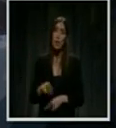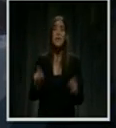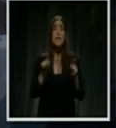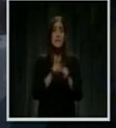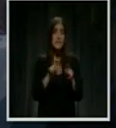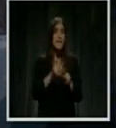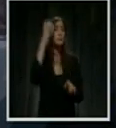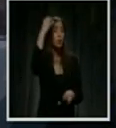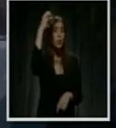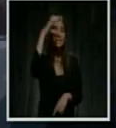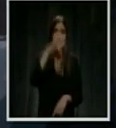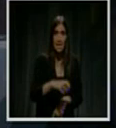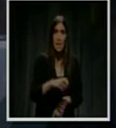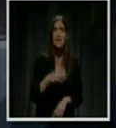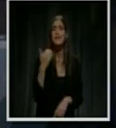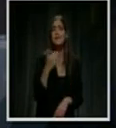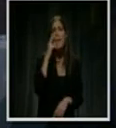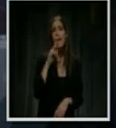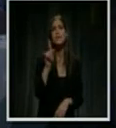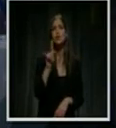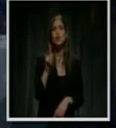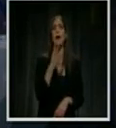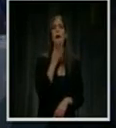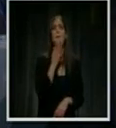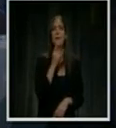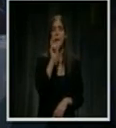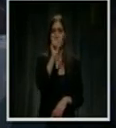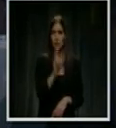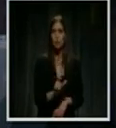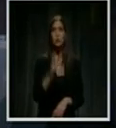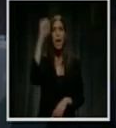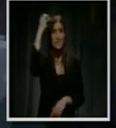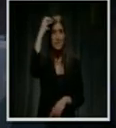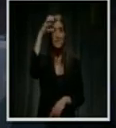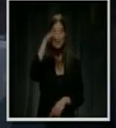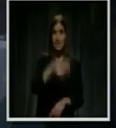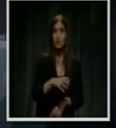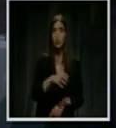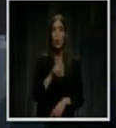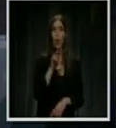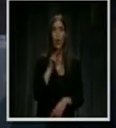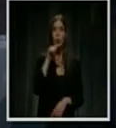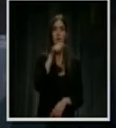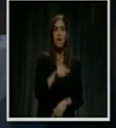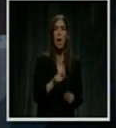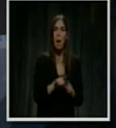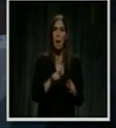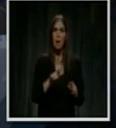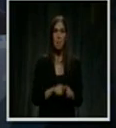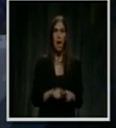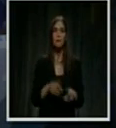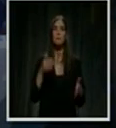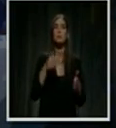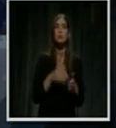drajnija. Kull meta kien hemm sindku Laburista li waqaflu kellu jirriżenja għaliex sfortunatament